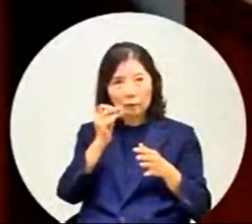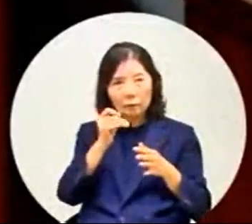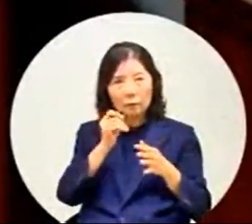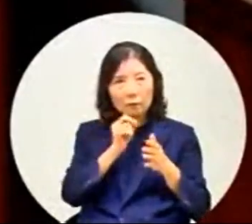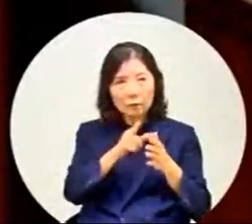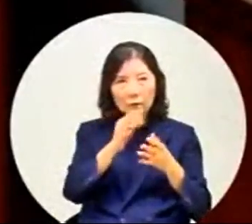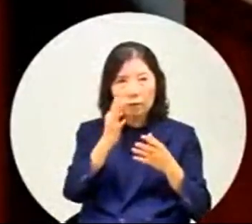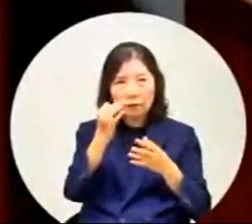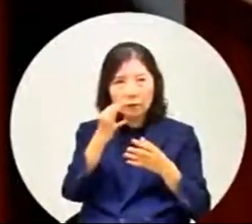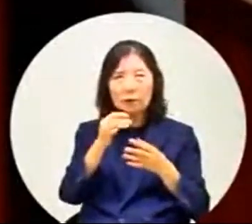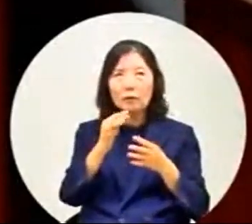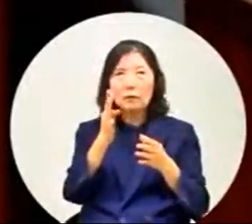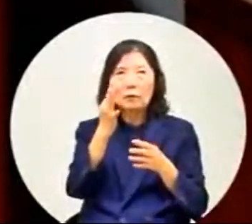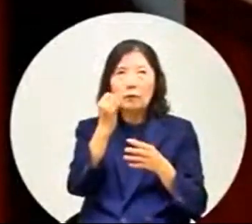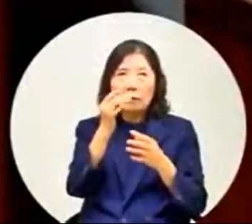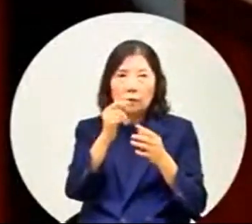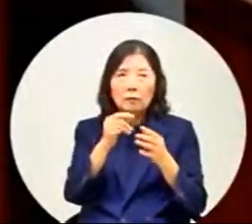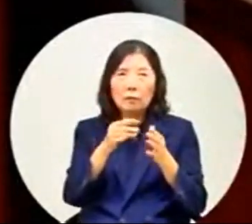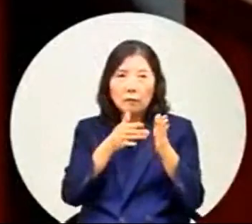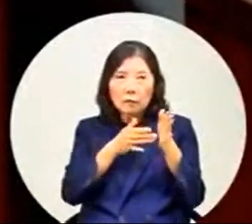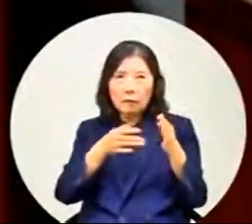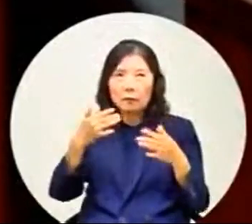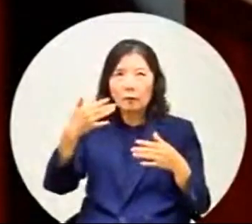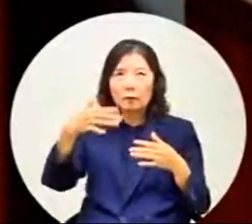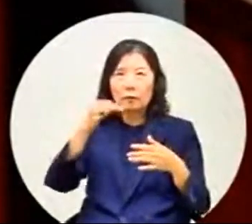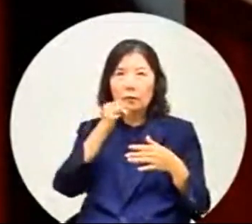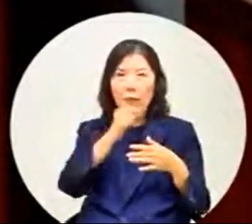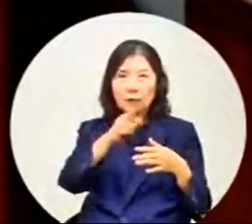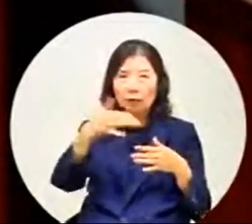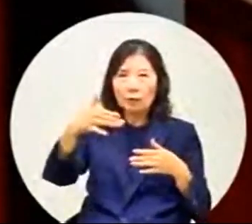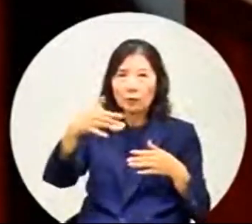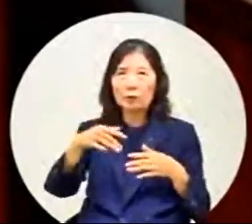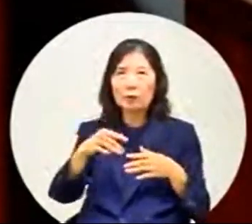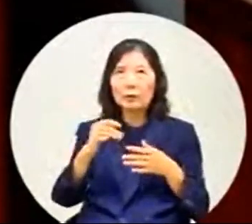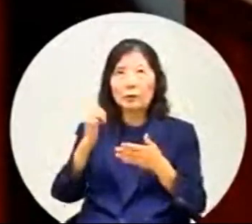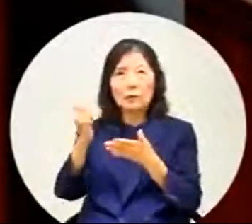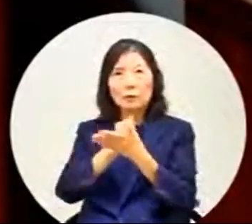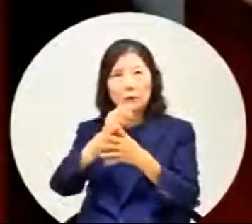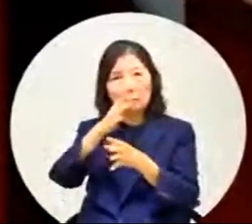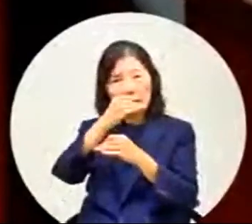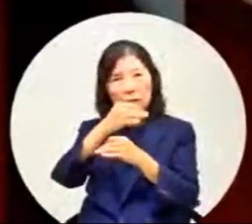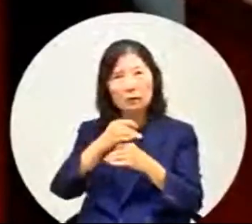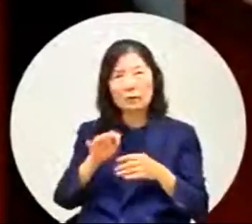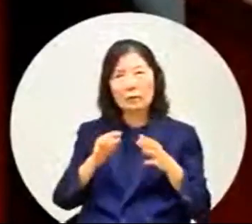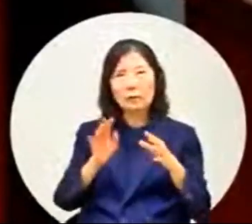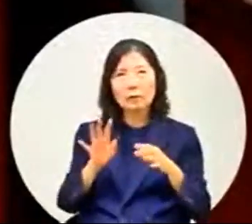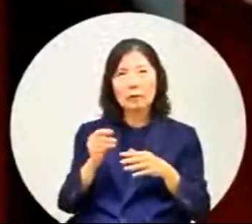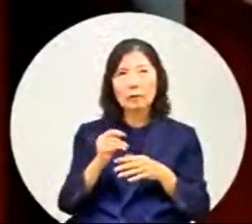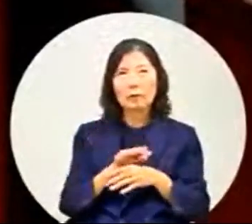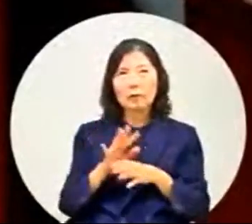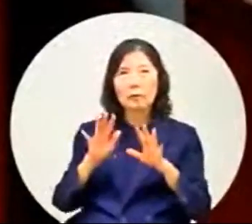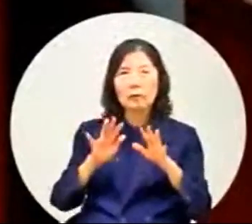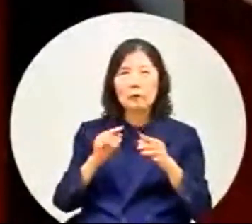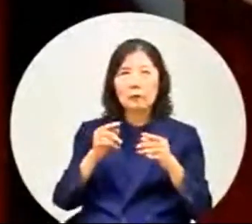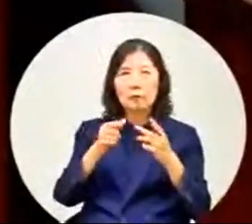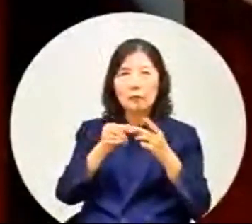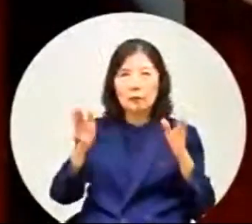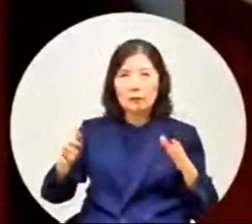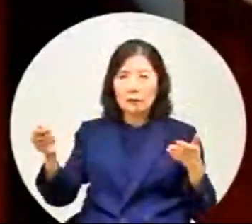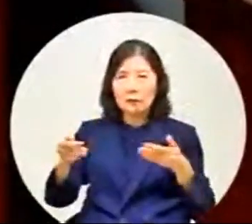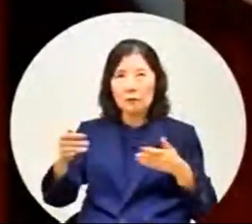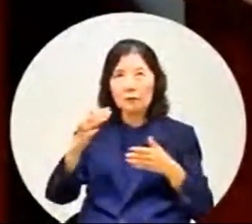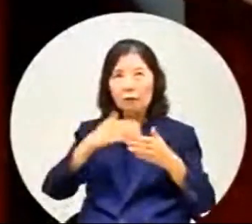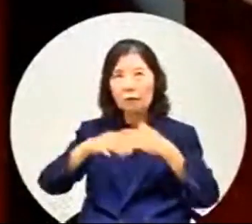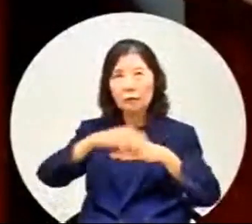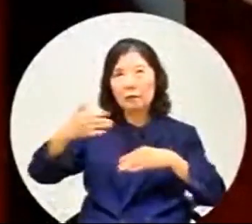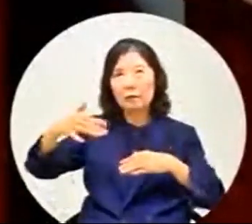买？你什么时候进到高雄的？好，我们再看哦，二阶轻轨路线建制还没有完成，车厢